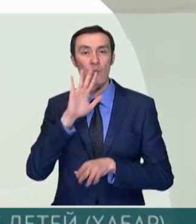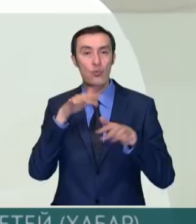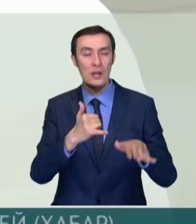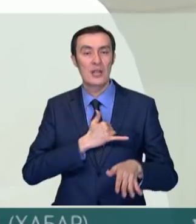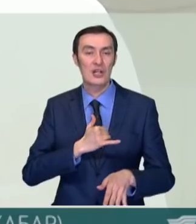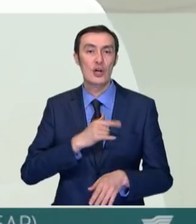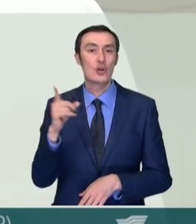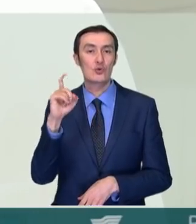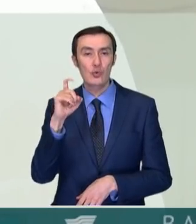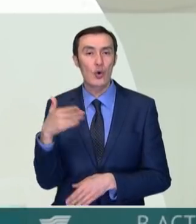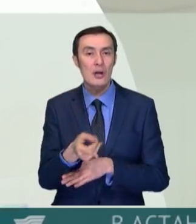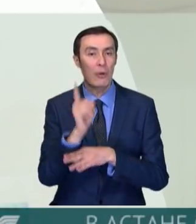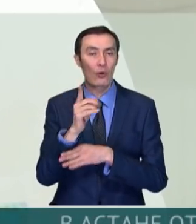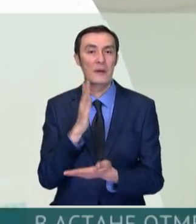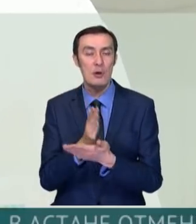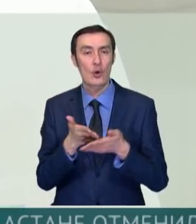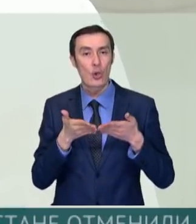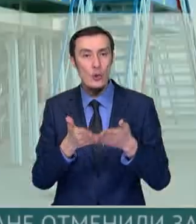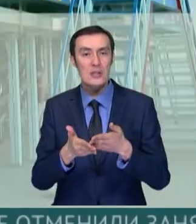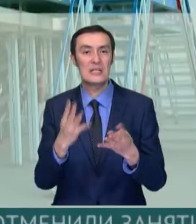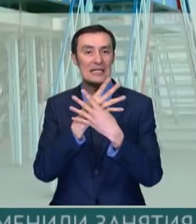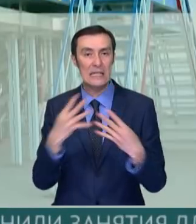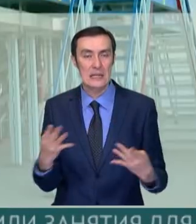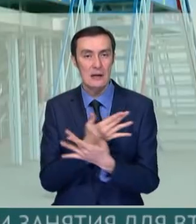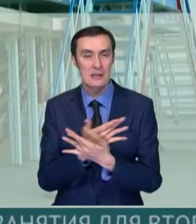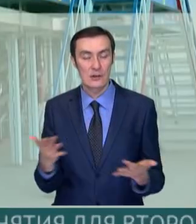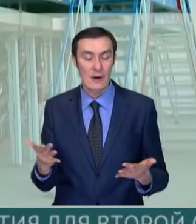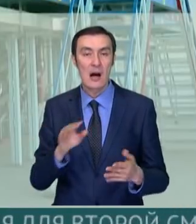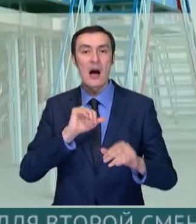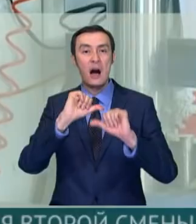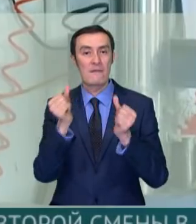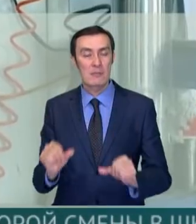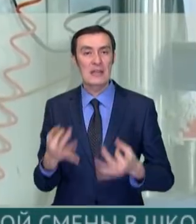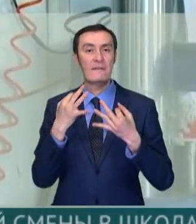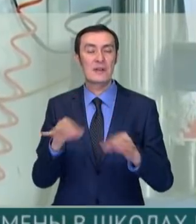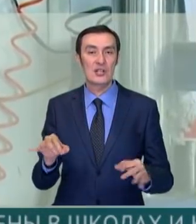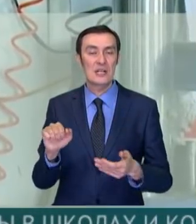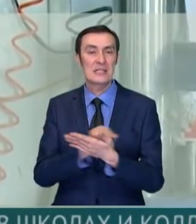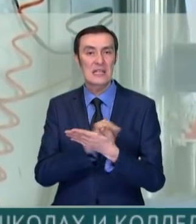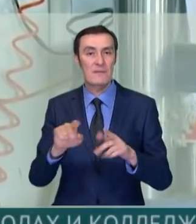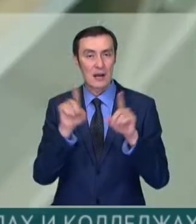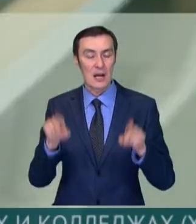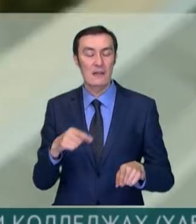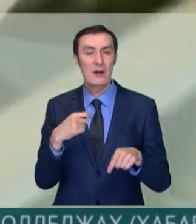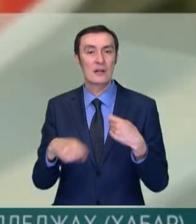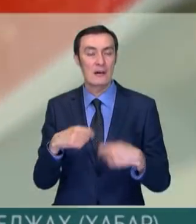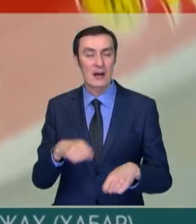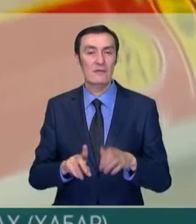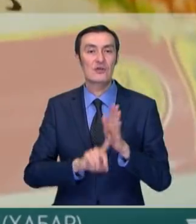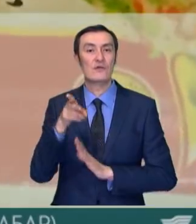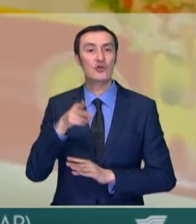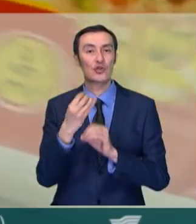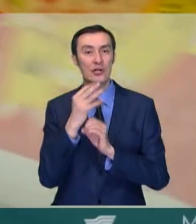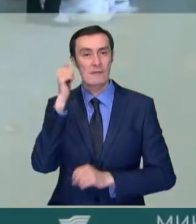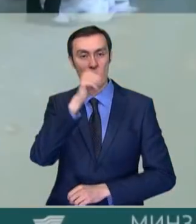наши 100 рыбаков оснащены лодками и снастями. Оформление и выдача сертификатов товара с 2014 года в